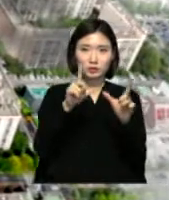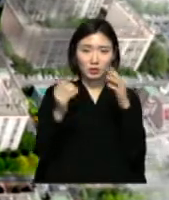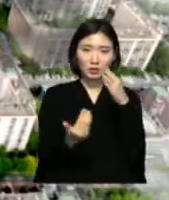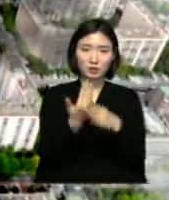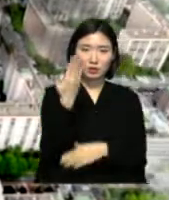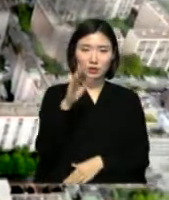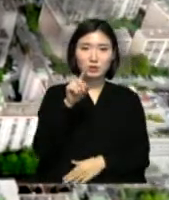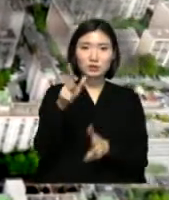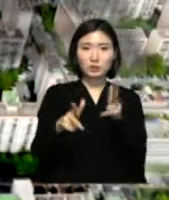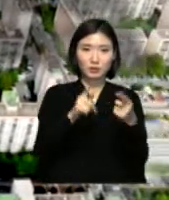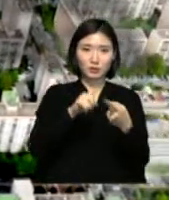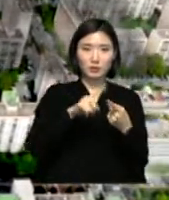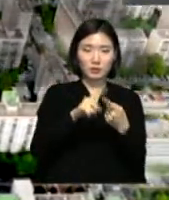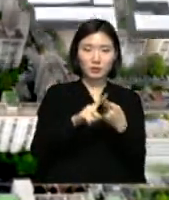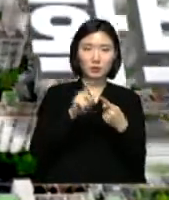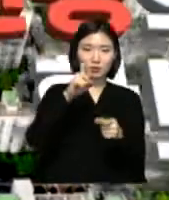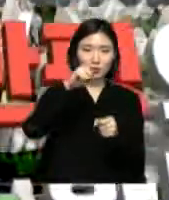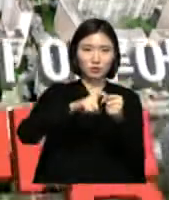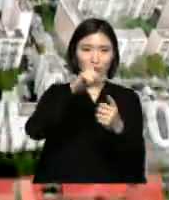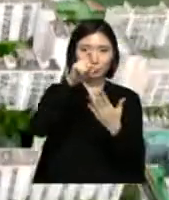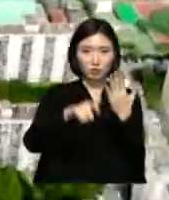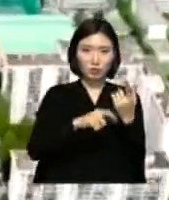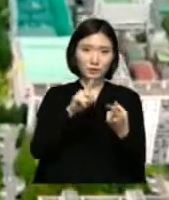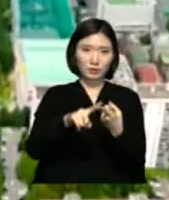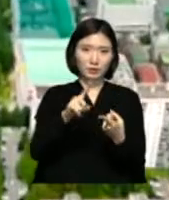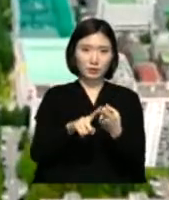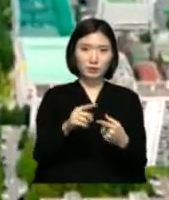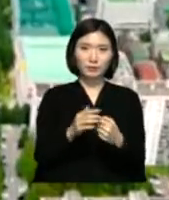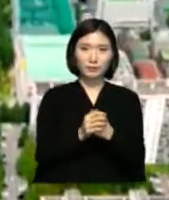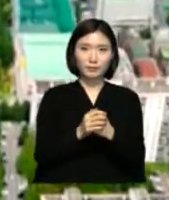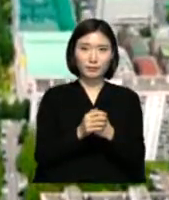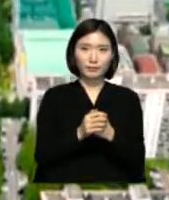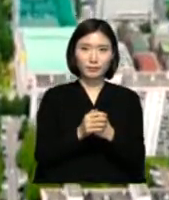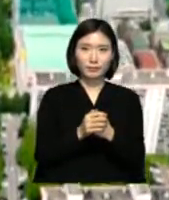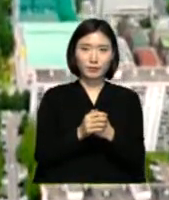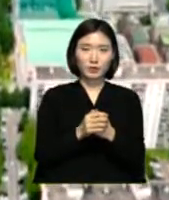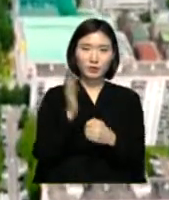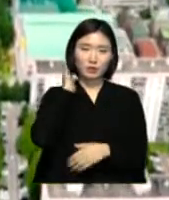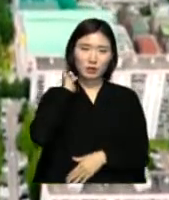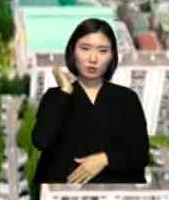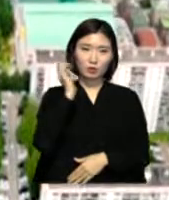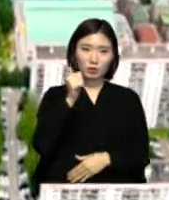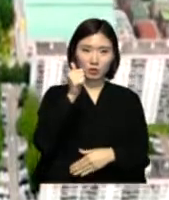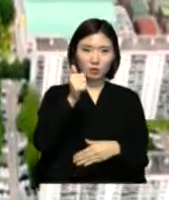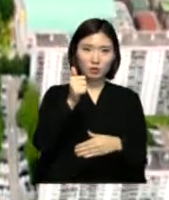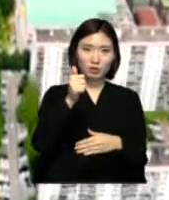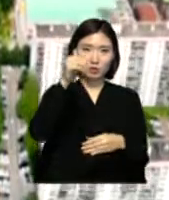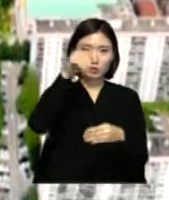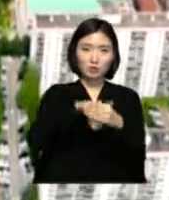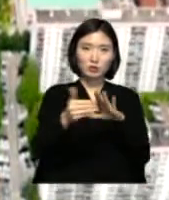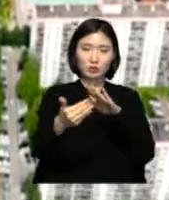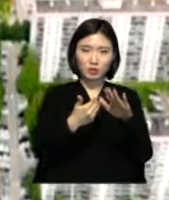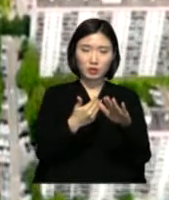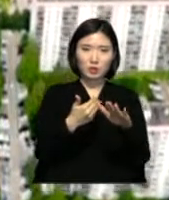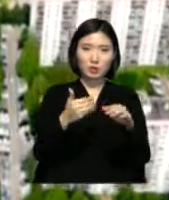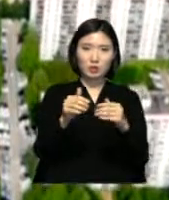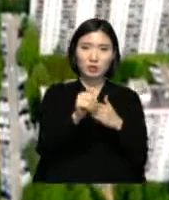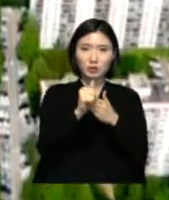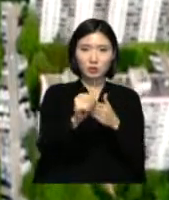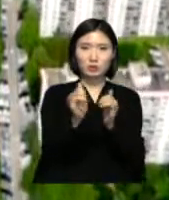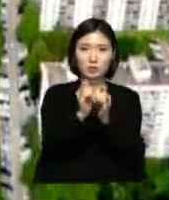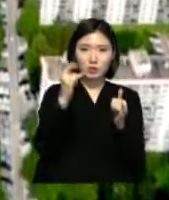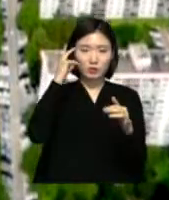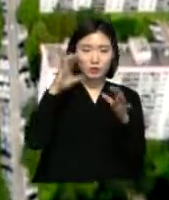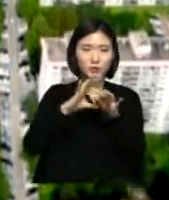이런 사업이야말로, 이런 프로젝트야말로 대선을 앞두고 있는데 국가 지도자가 관심을 가지고 아주